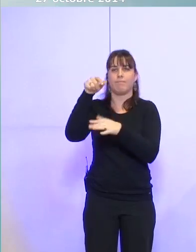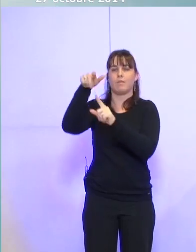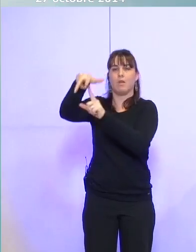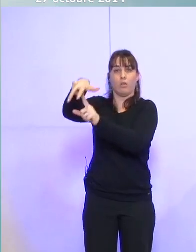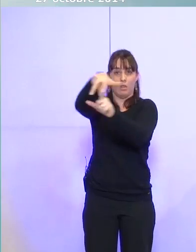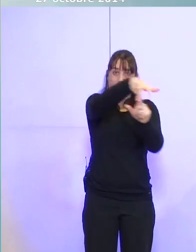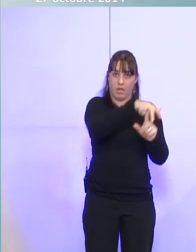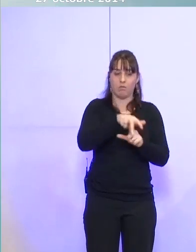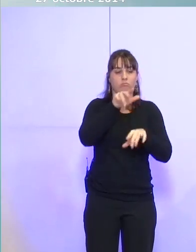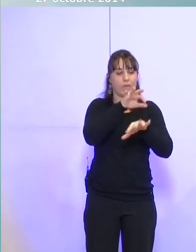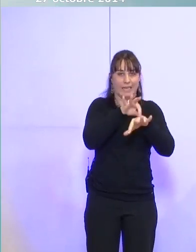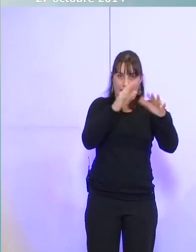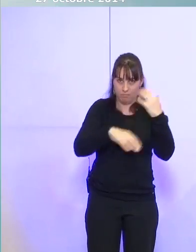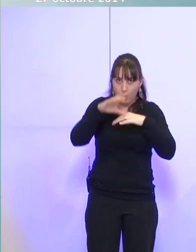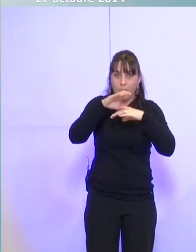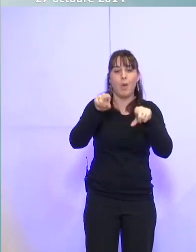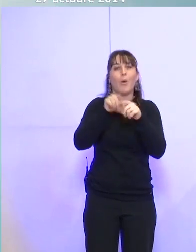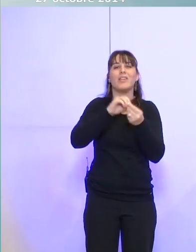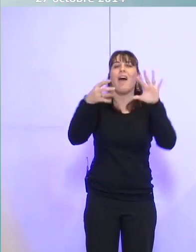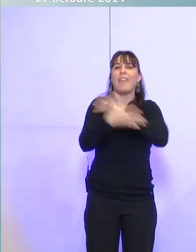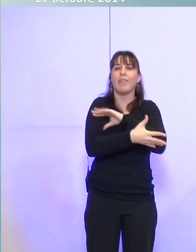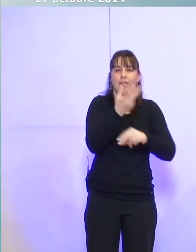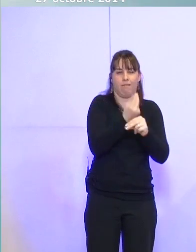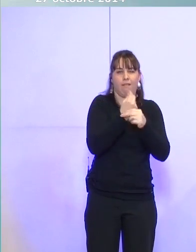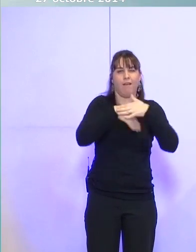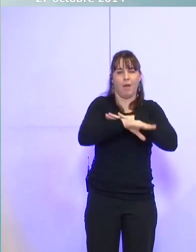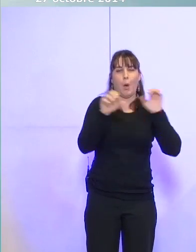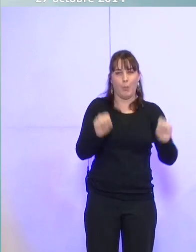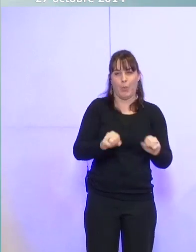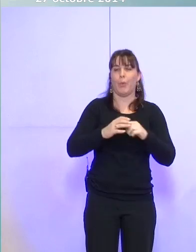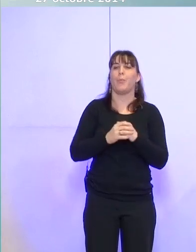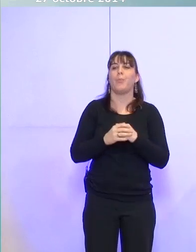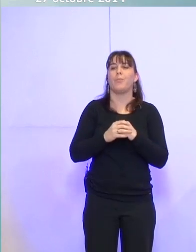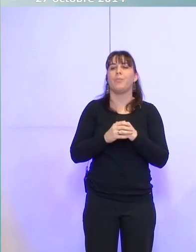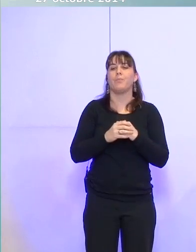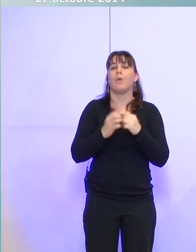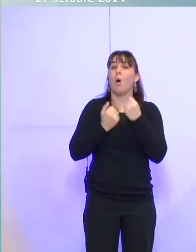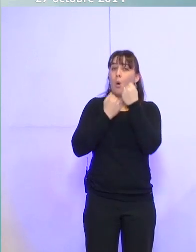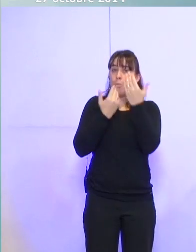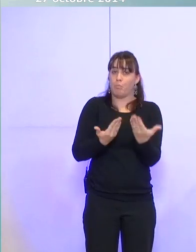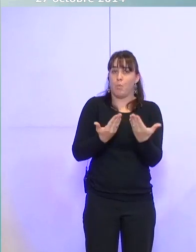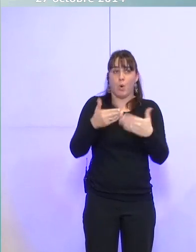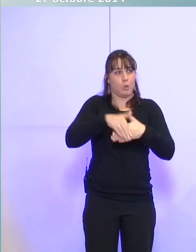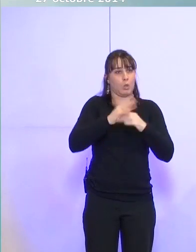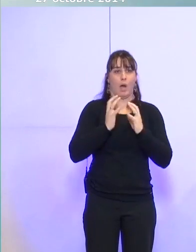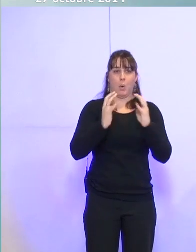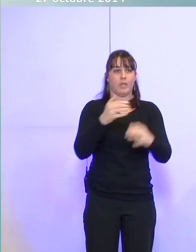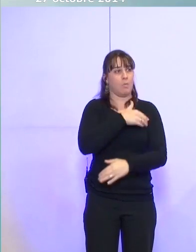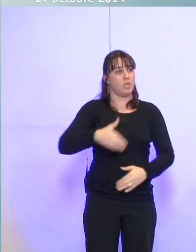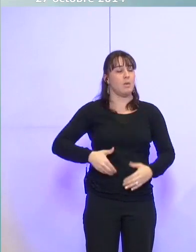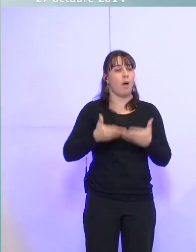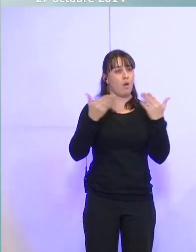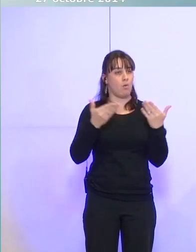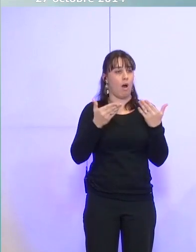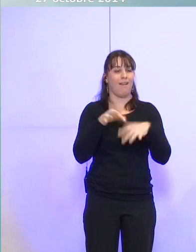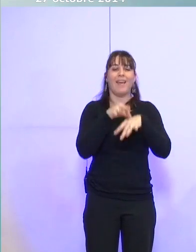du guide, mais aussi téléchargeables sur Internet. Par cette délibération, il est donc proposé au Conseil municipal à la fois d'adopter